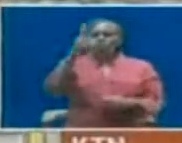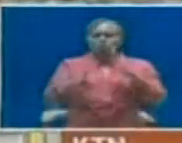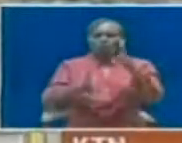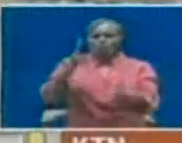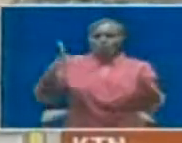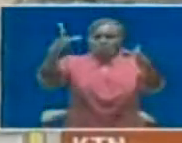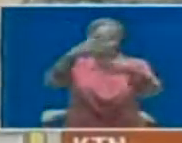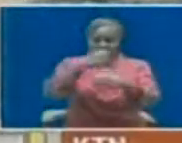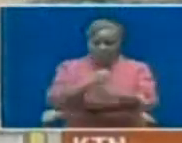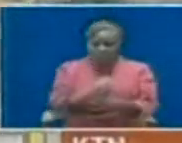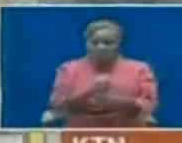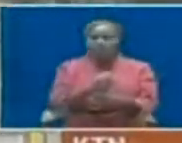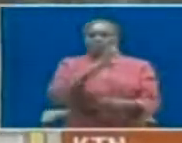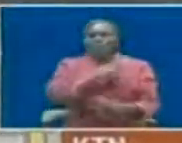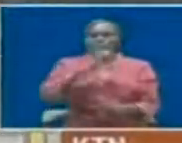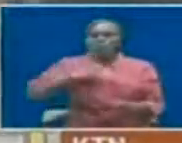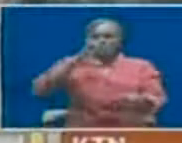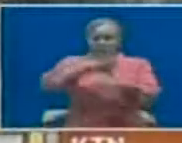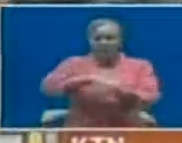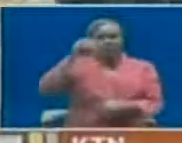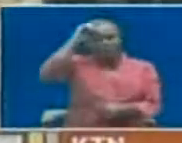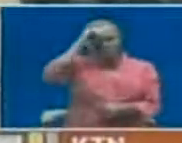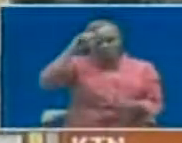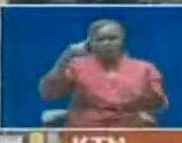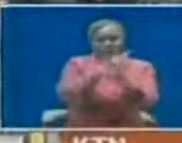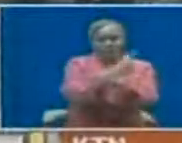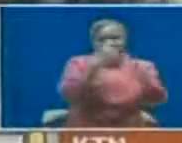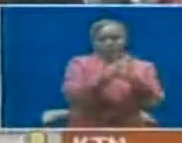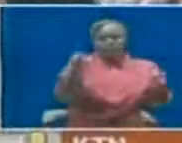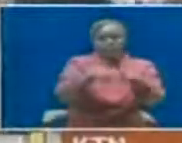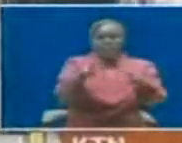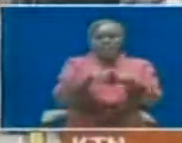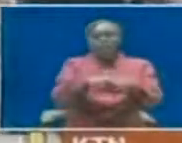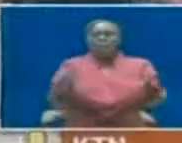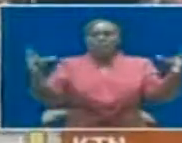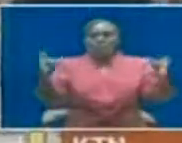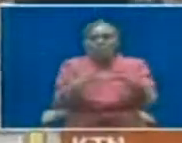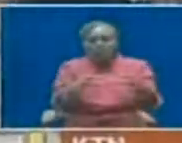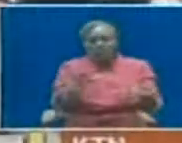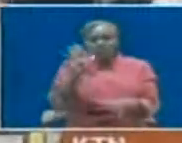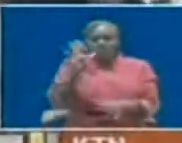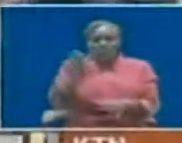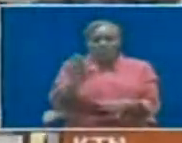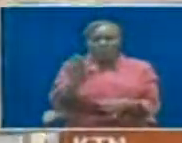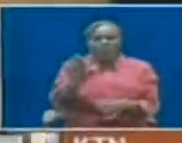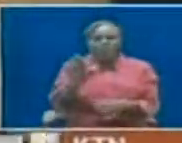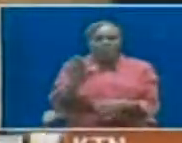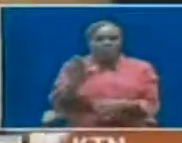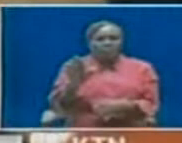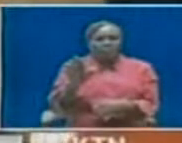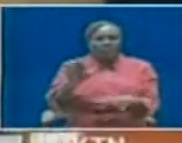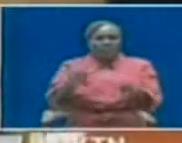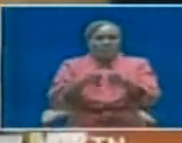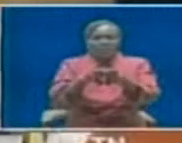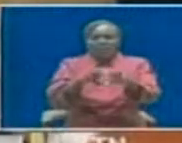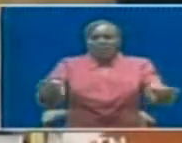22. Tume hii ilipokea maoni ya wananchi baada ya kutembelea ardhi hiyo pamoja na wakazi wa Bagoni, Mokowe na Witu. Ardhi za